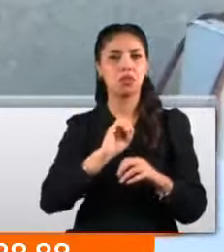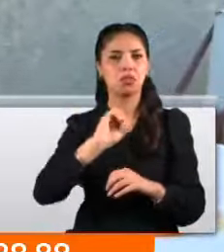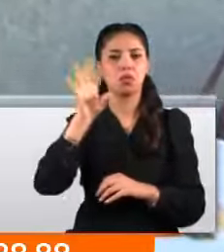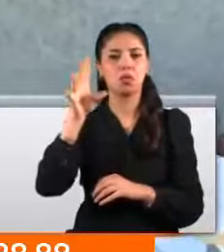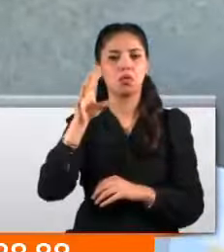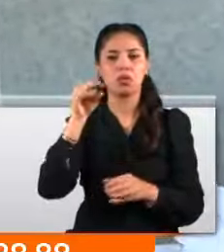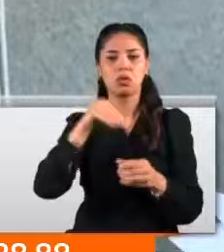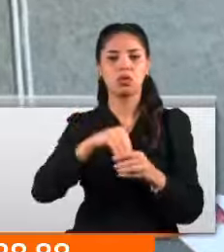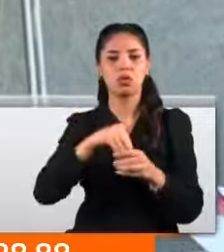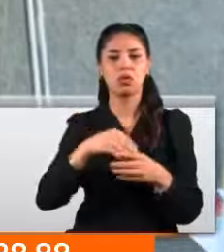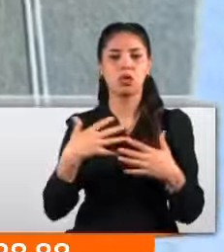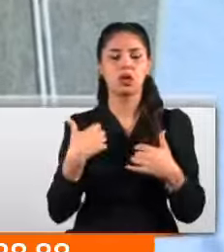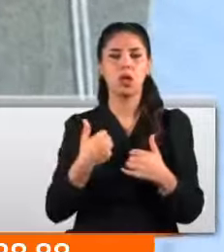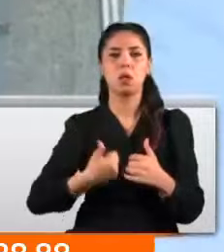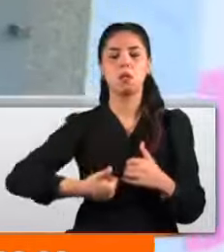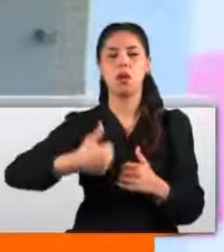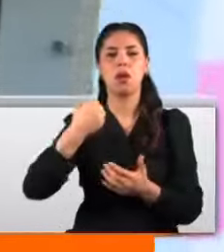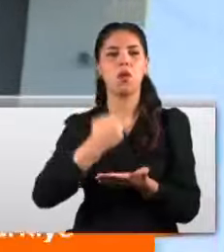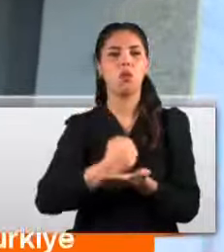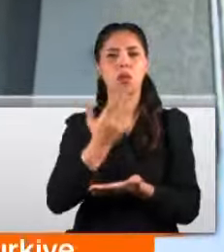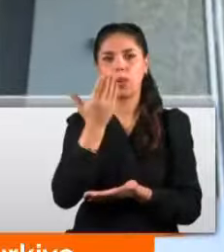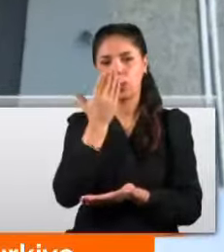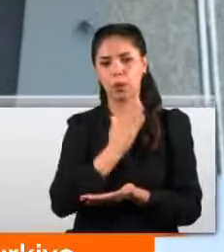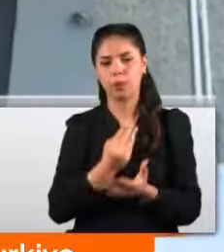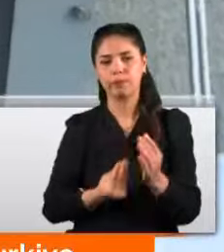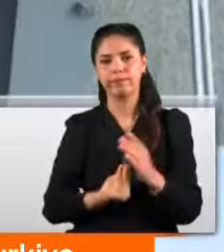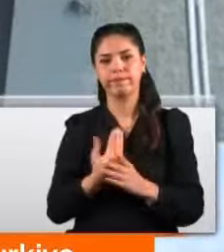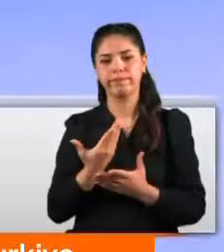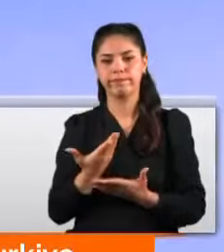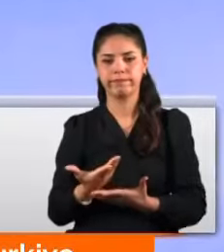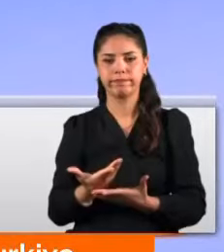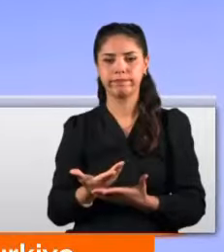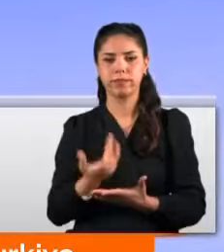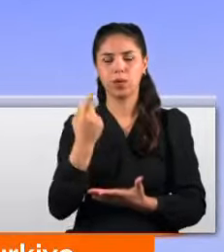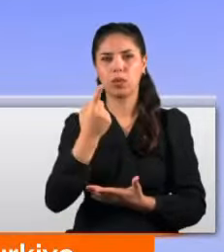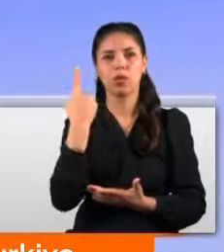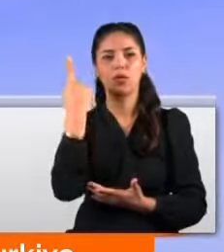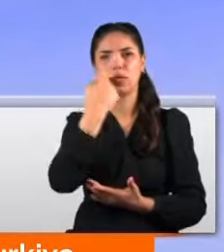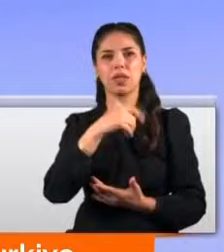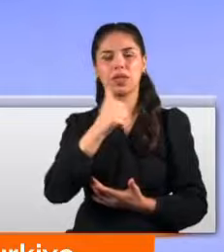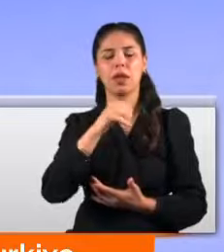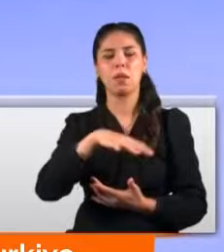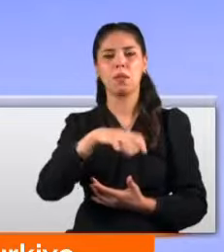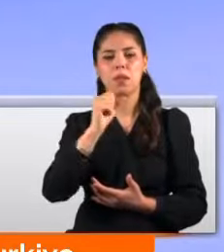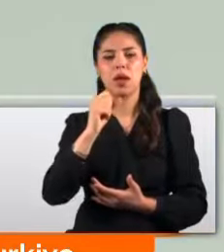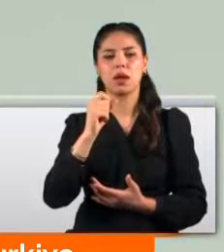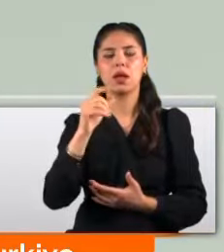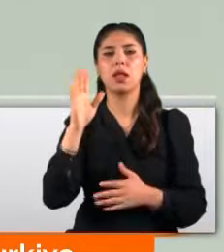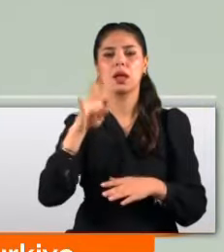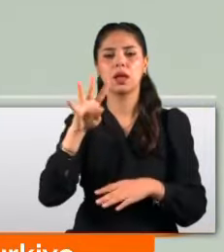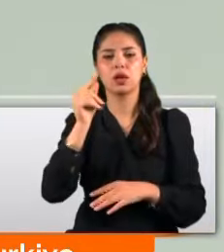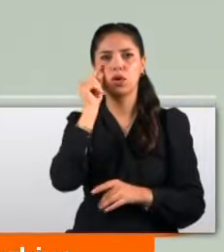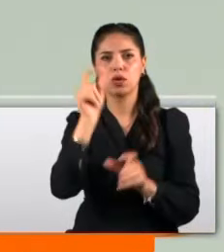gönderildiğinde herhangi bir Sağlık Bakanlığı onayının olmadığı da ortaya çıktı. O güzellik merkezlerinde cildine işlem yapan 44